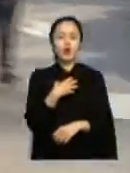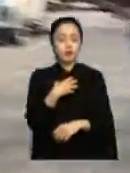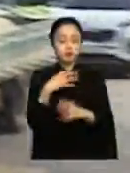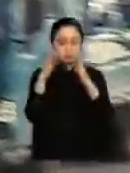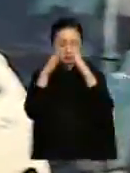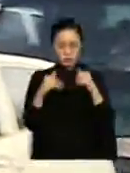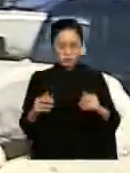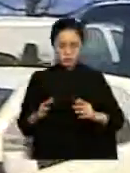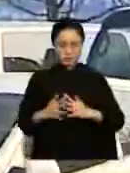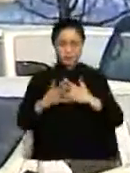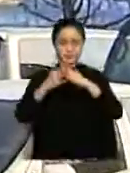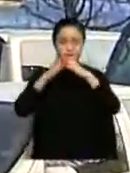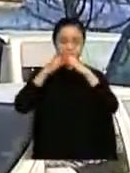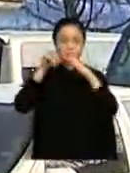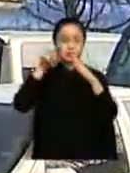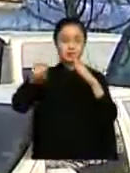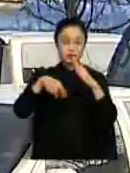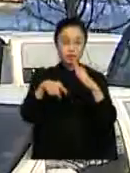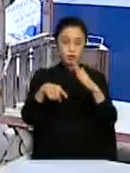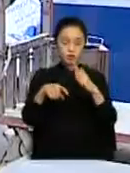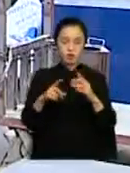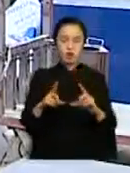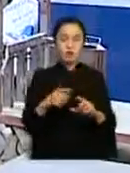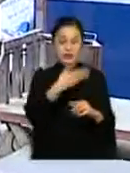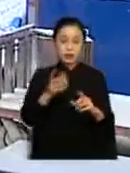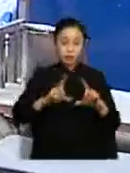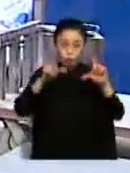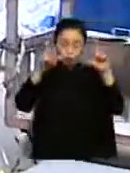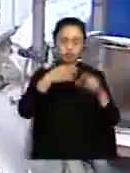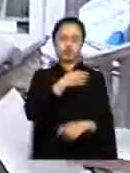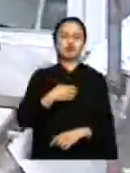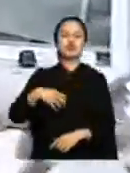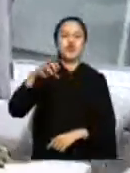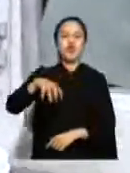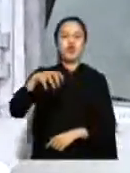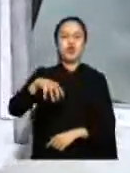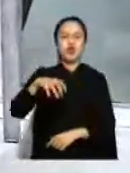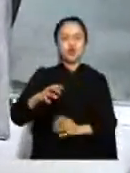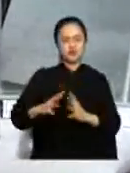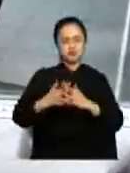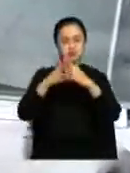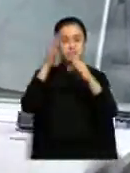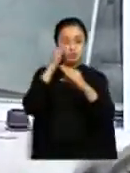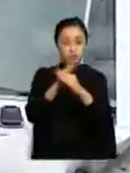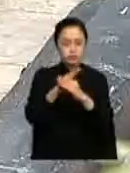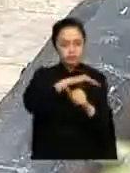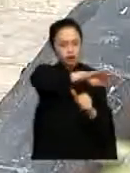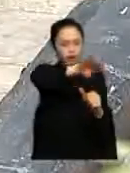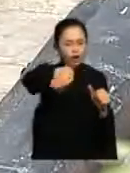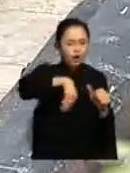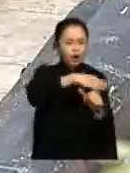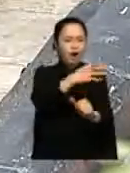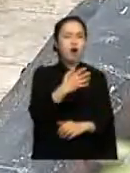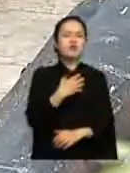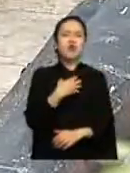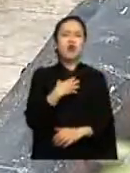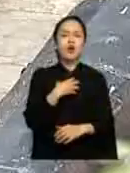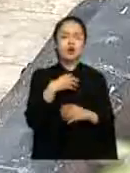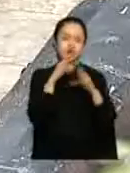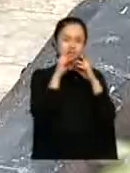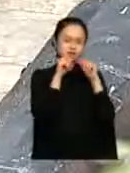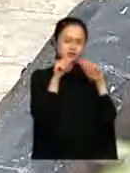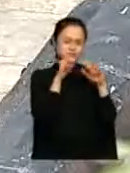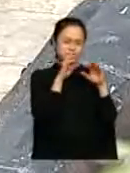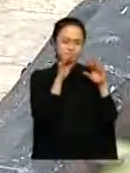있는 강동구청 본관의 모습입니다. 구청 행정을 이용하기 위해 방문한 민원객들은 온갖 흙먼지로 뒤덮인 구청